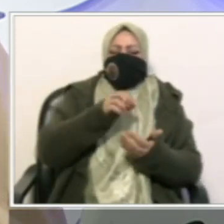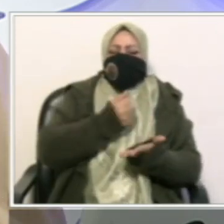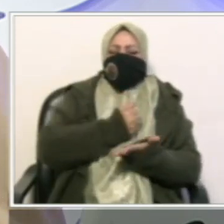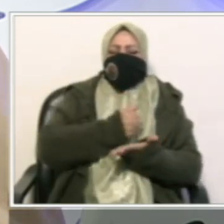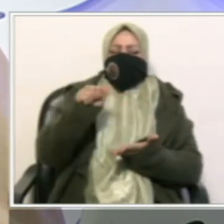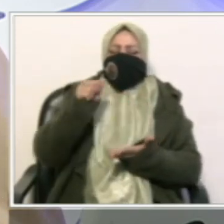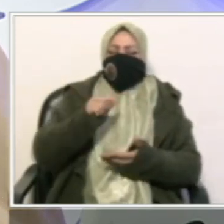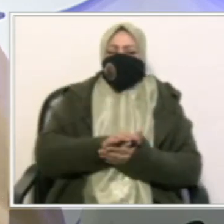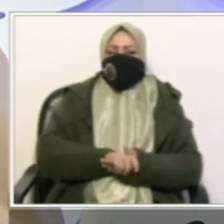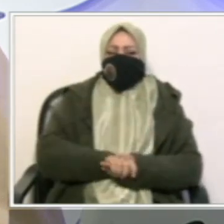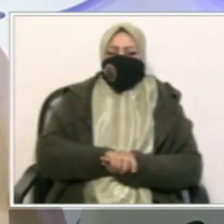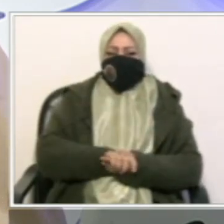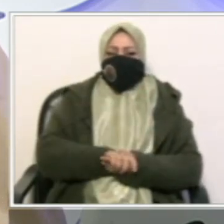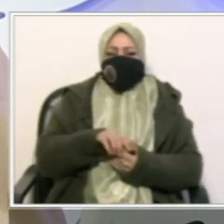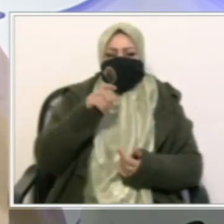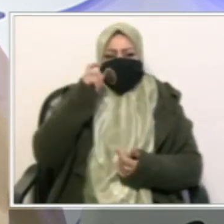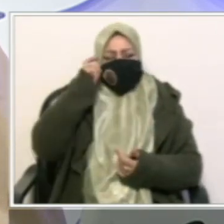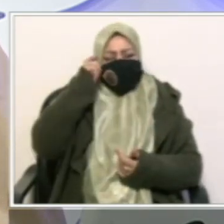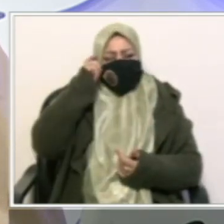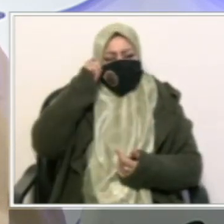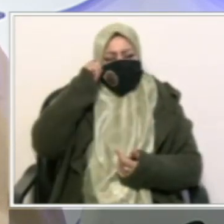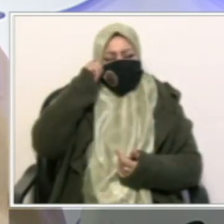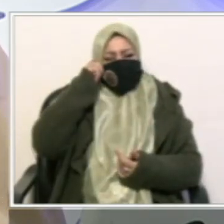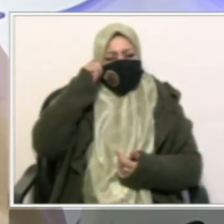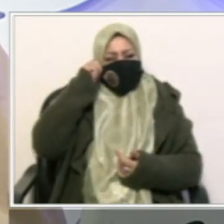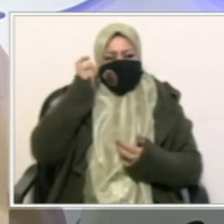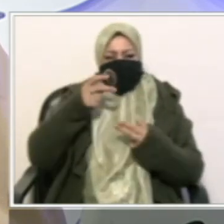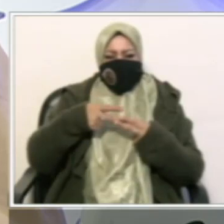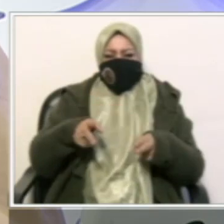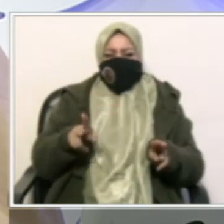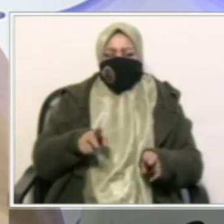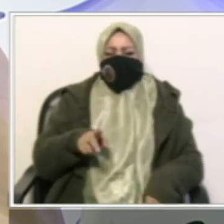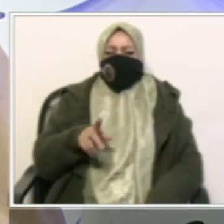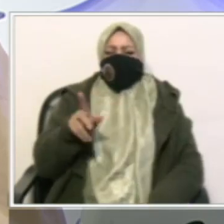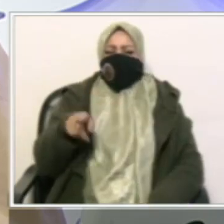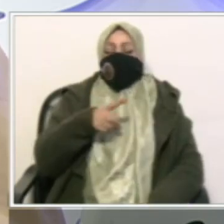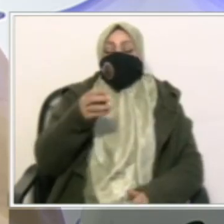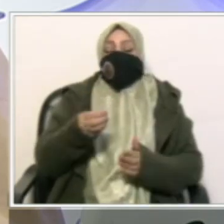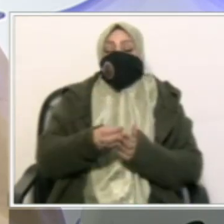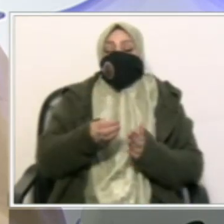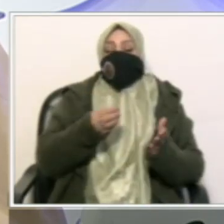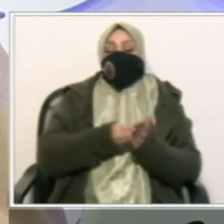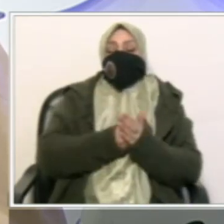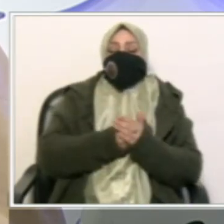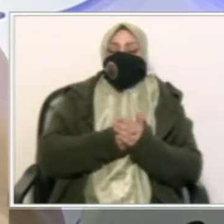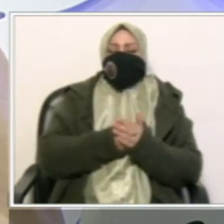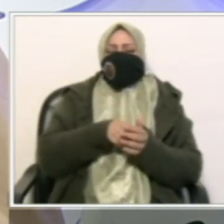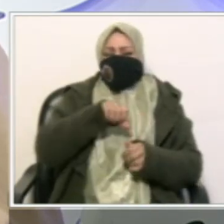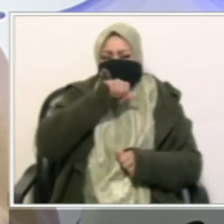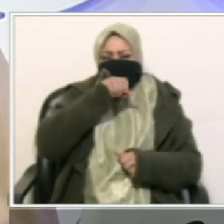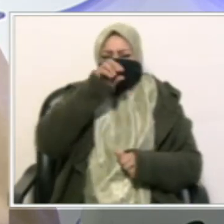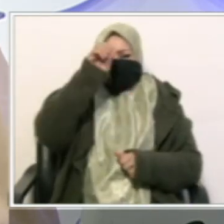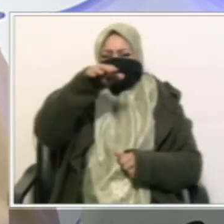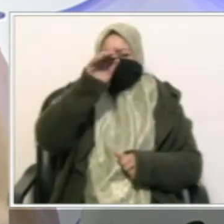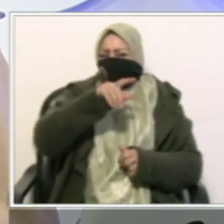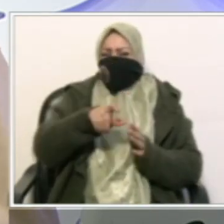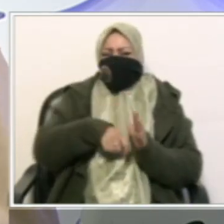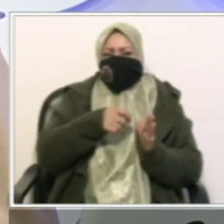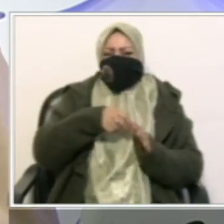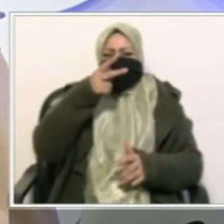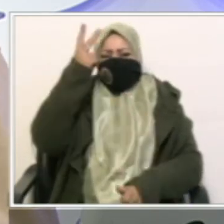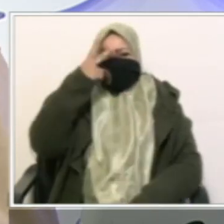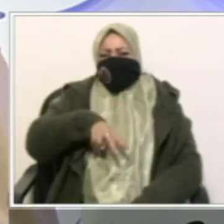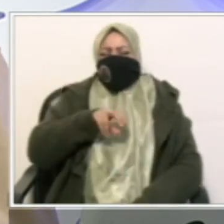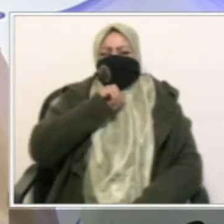جائزاً ولكنه يمنع سداً للذريعة لأنه يفضي إلى الفساد. وأحياناً عندنا في المذهب